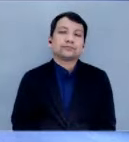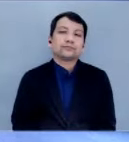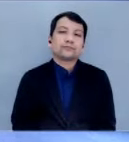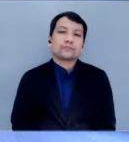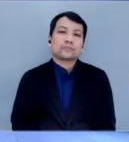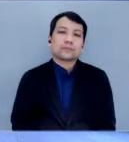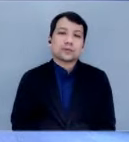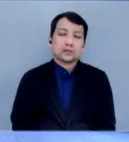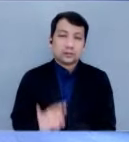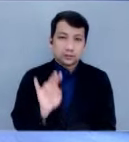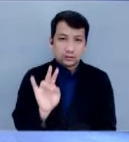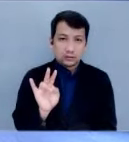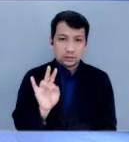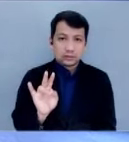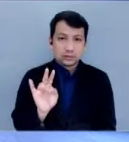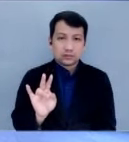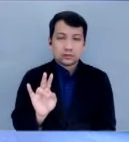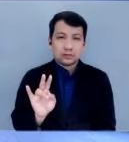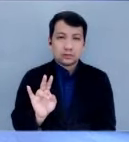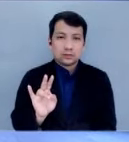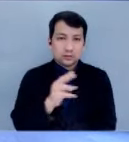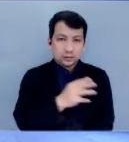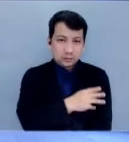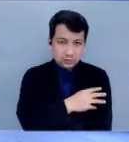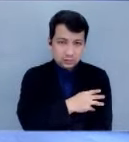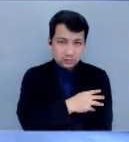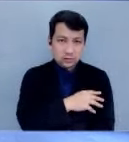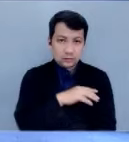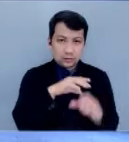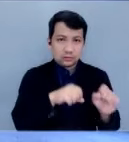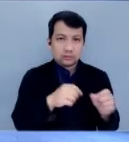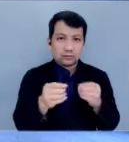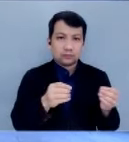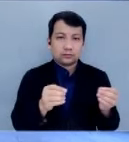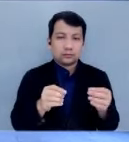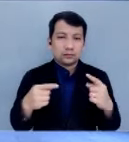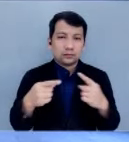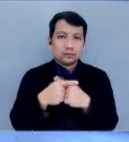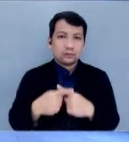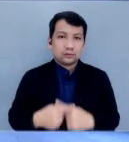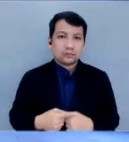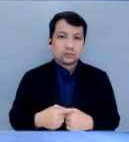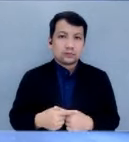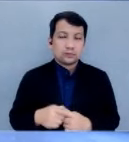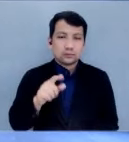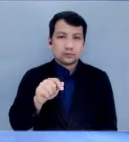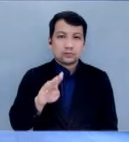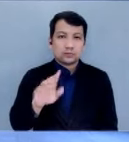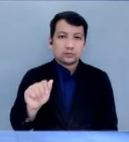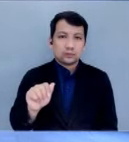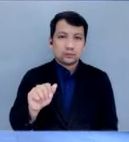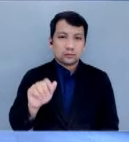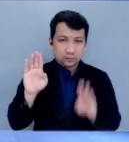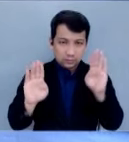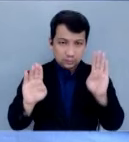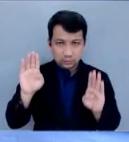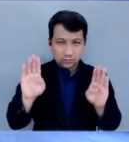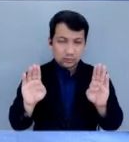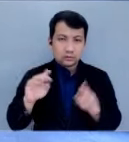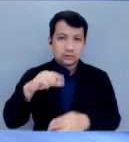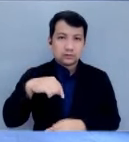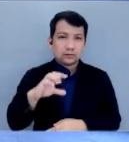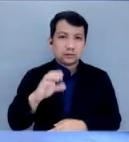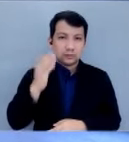70 milyong pisong halaga ng marijuana ang nasabat sa operasyon kontra droga sa Tuba Benguet. Sa Quezon City naman, arestado